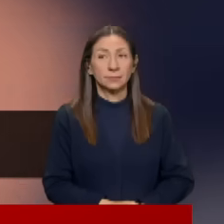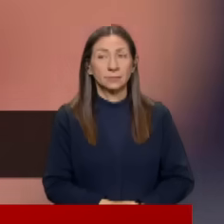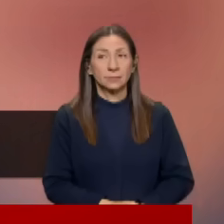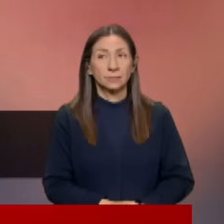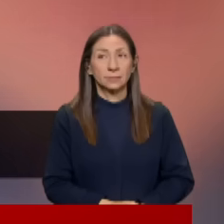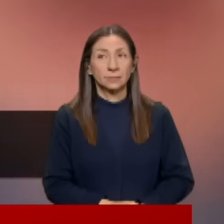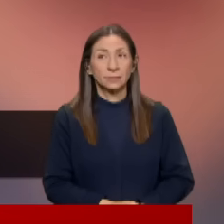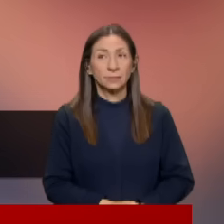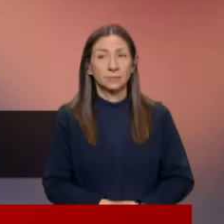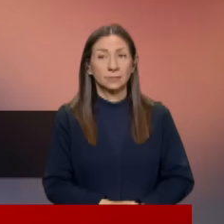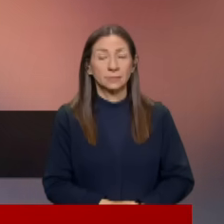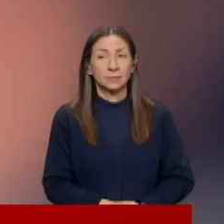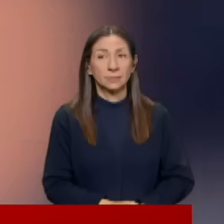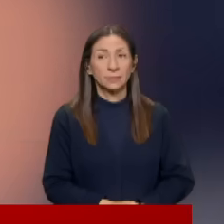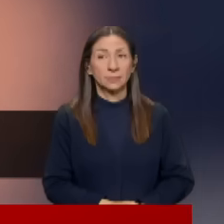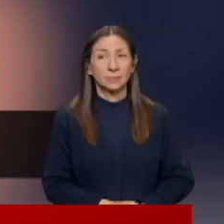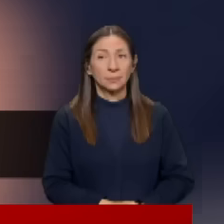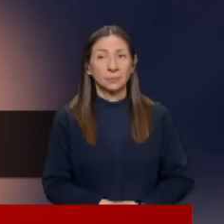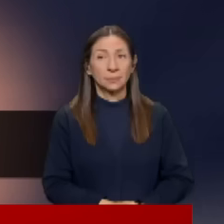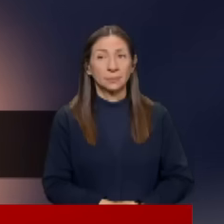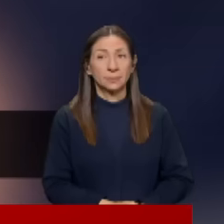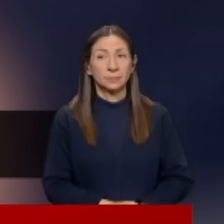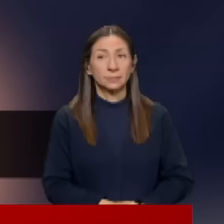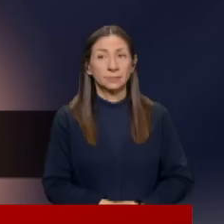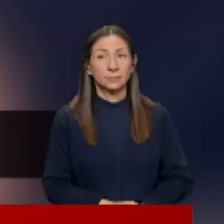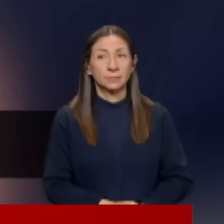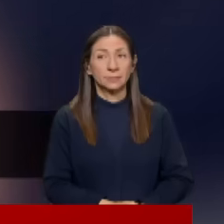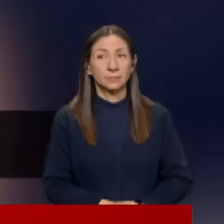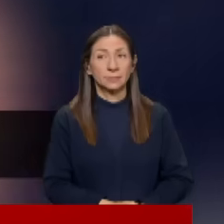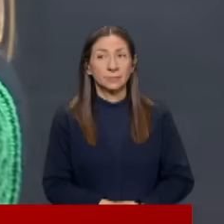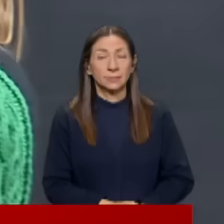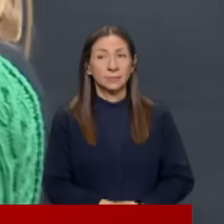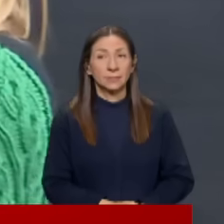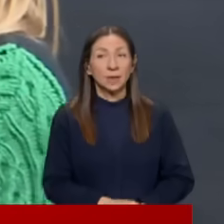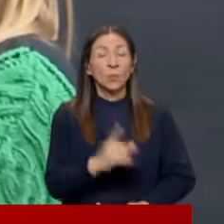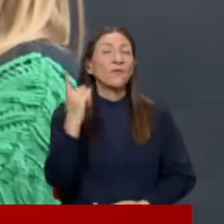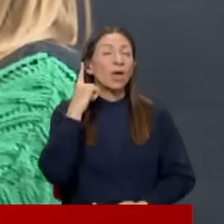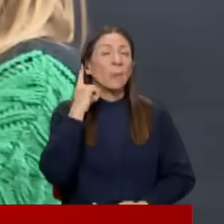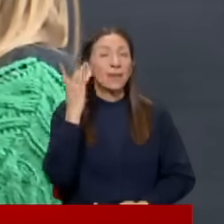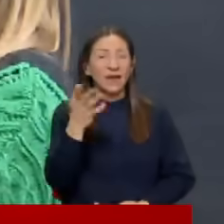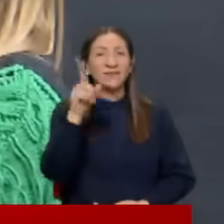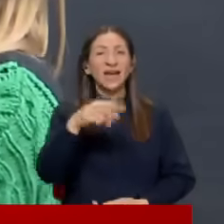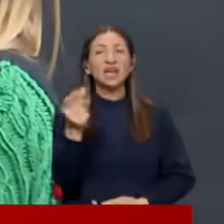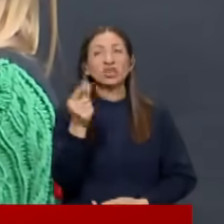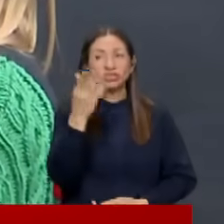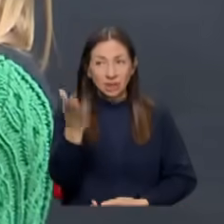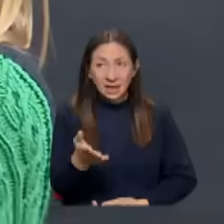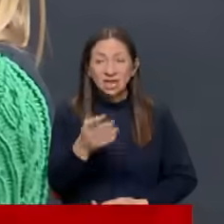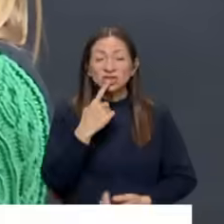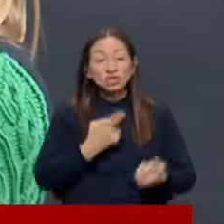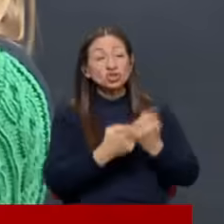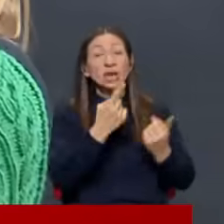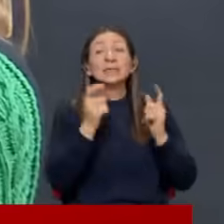teşekkür ederim, kaç tane var burada? Onlar 30 tane. İnanmıyorum. Bilmiyorum. Bu fenomenler veya vergi kaçakçıları